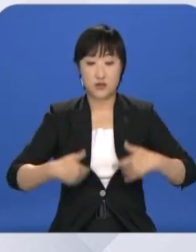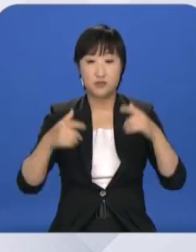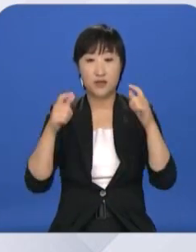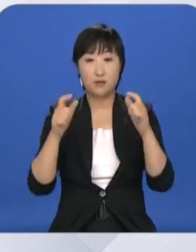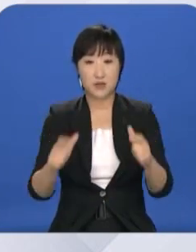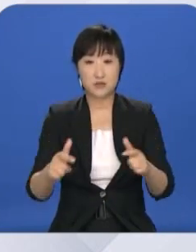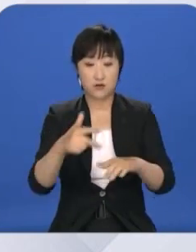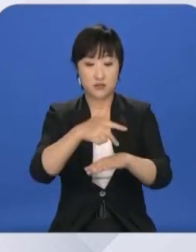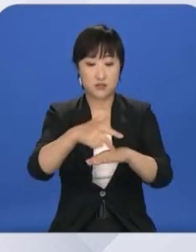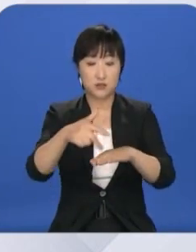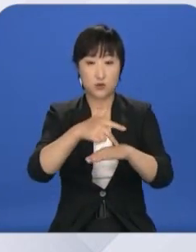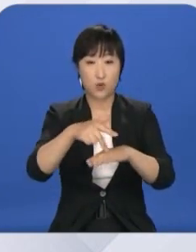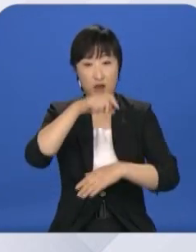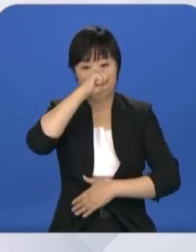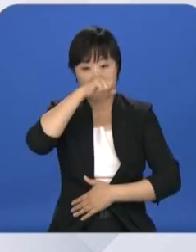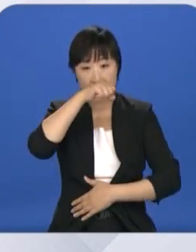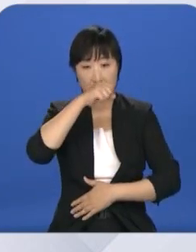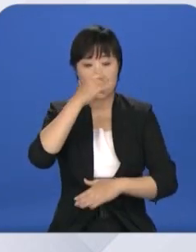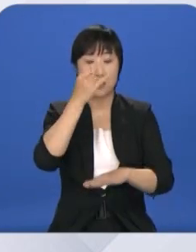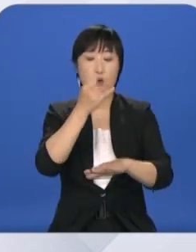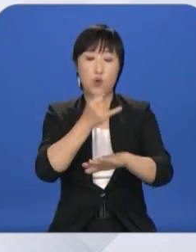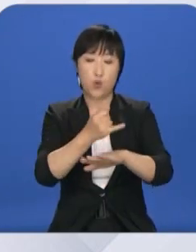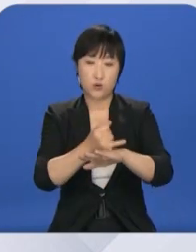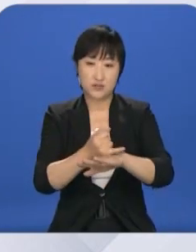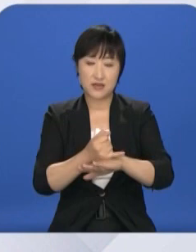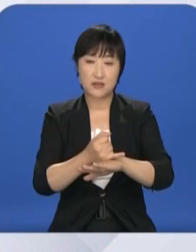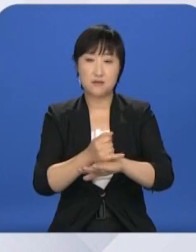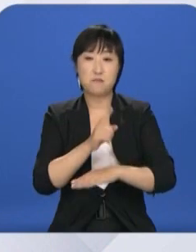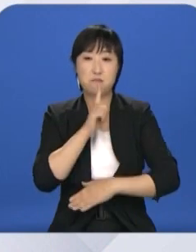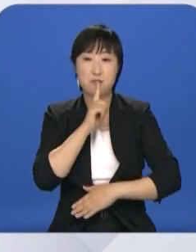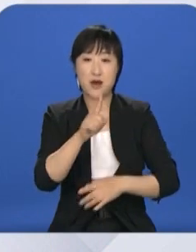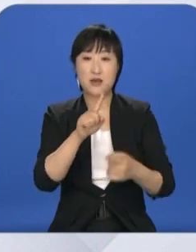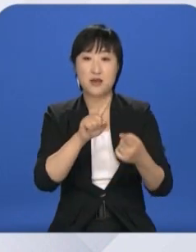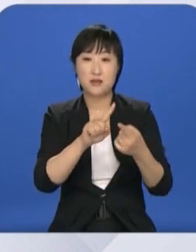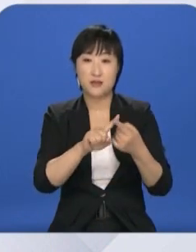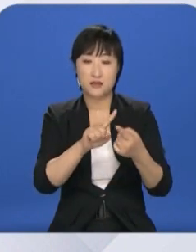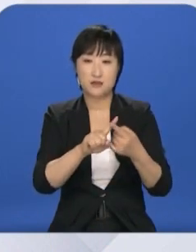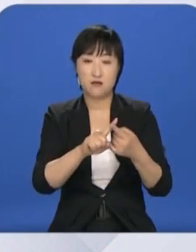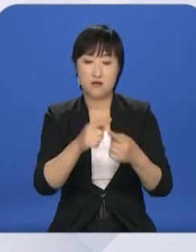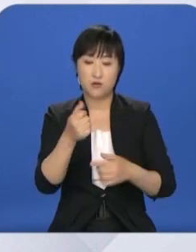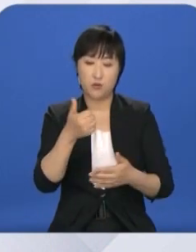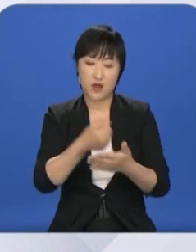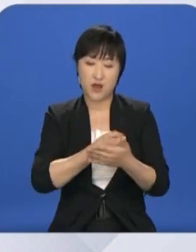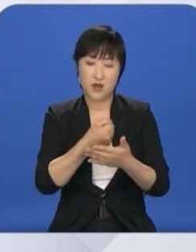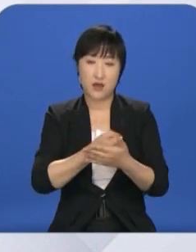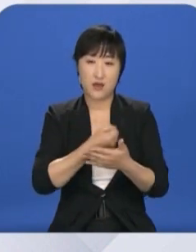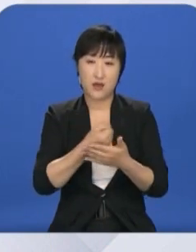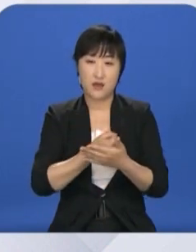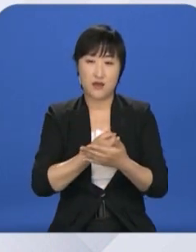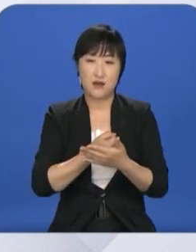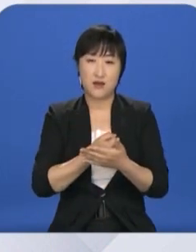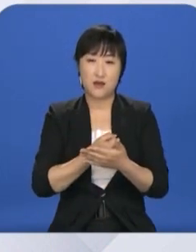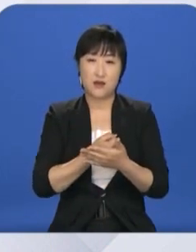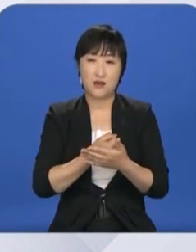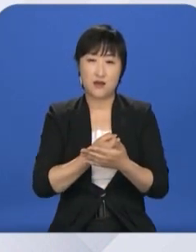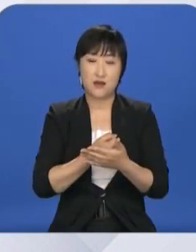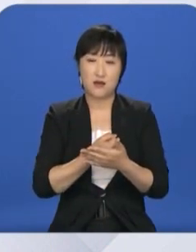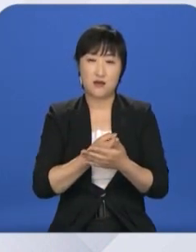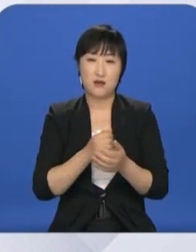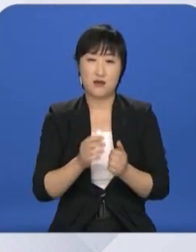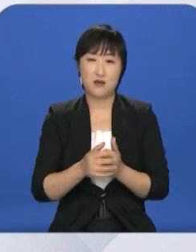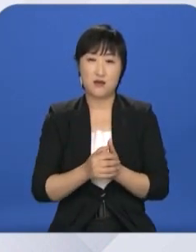전남에서 진도가 예산이 참 꼴찌라 하는 부분에 대해서는 저도 굉장히 안타깝습니다. 그 부분에